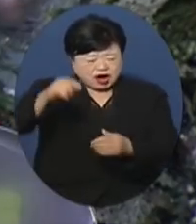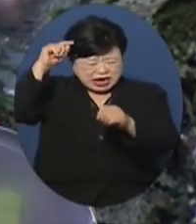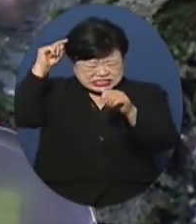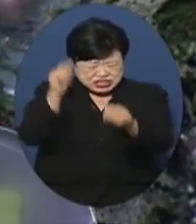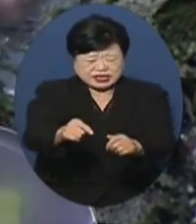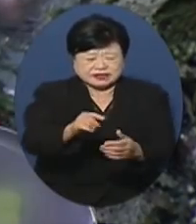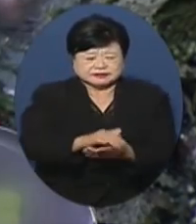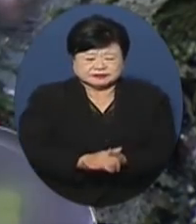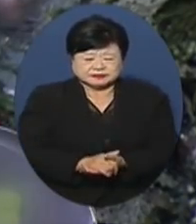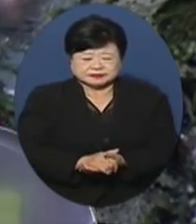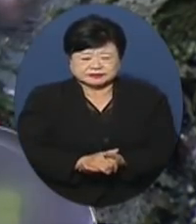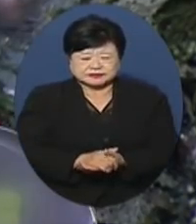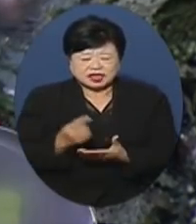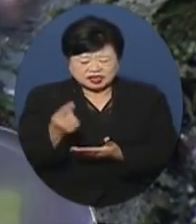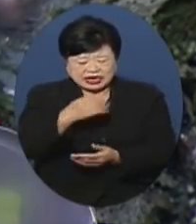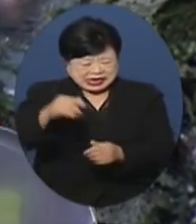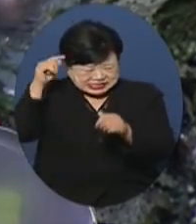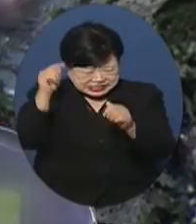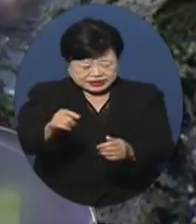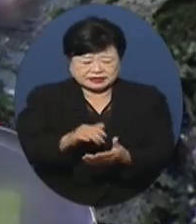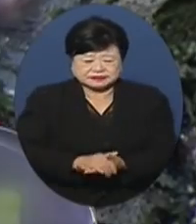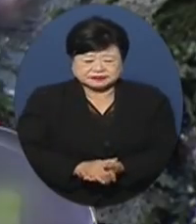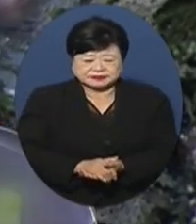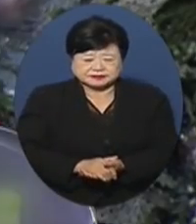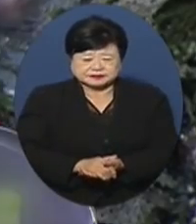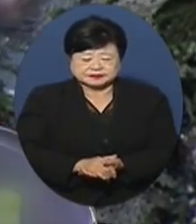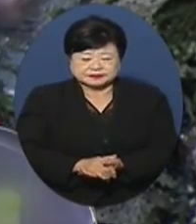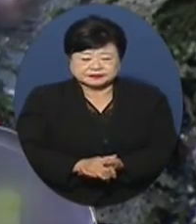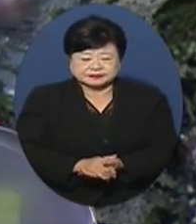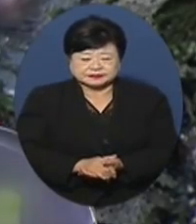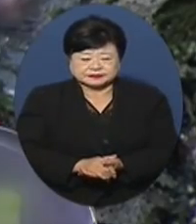물러갈지어다. 떠나갈지어다.